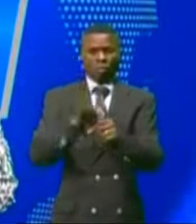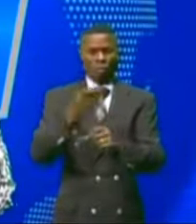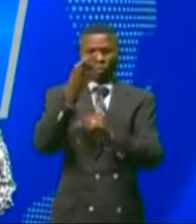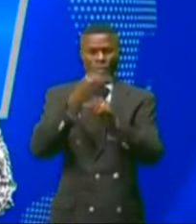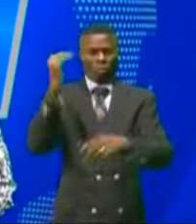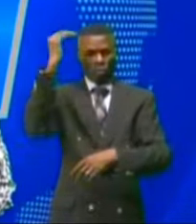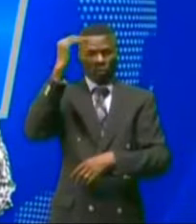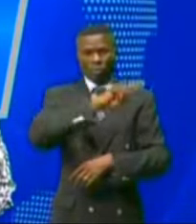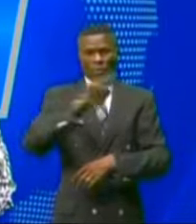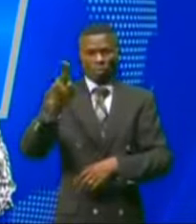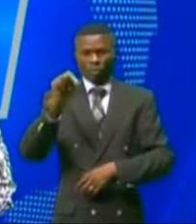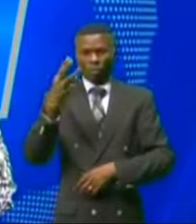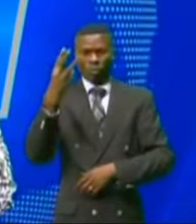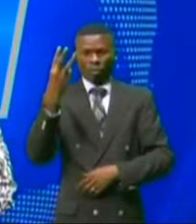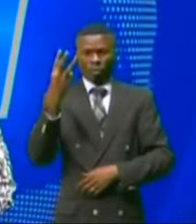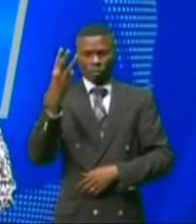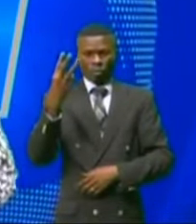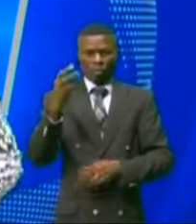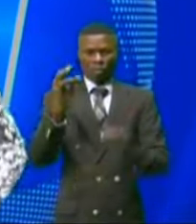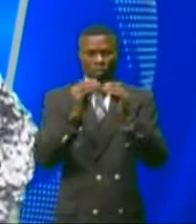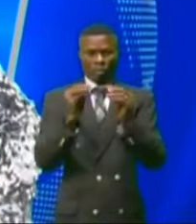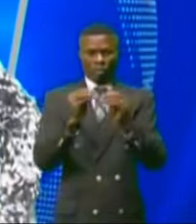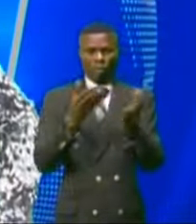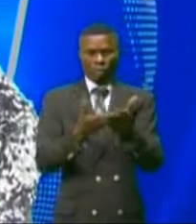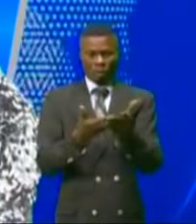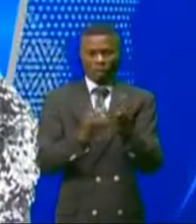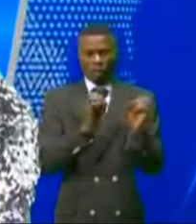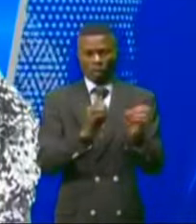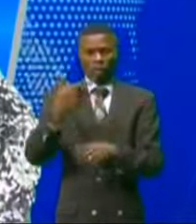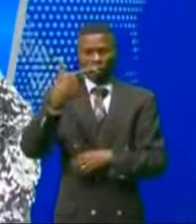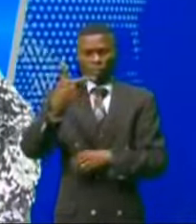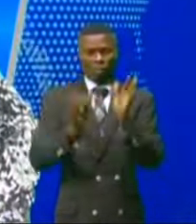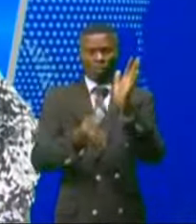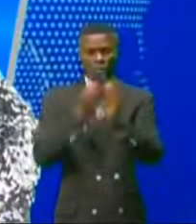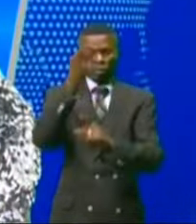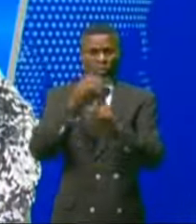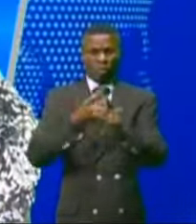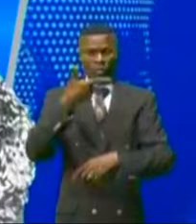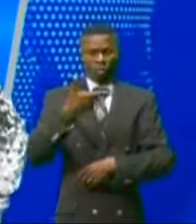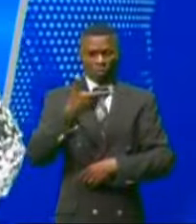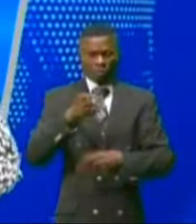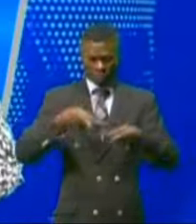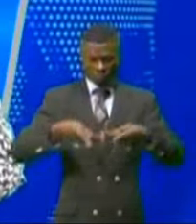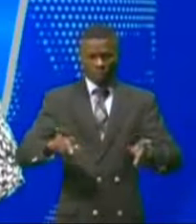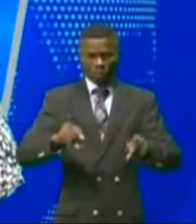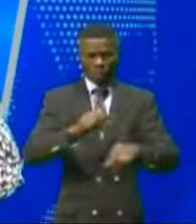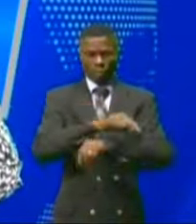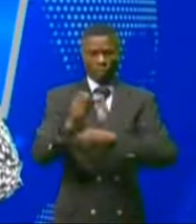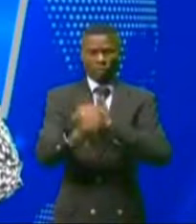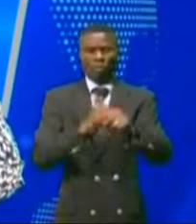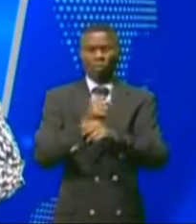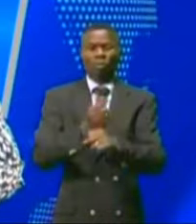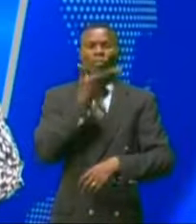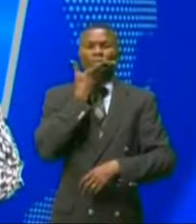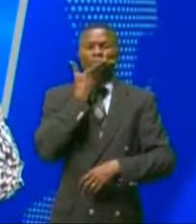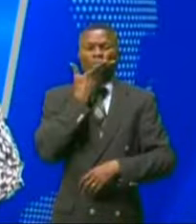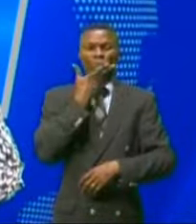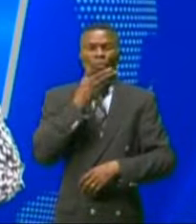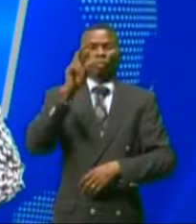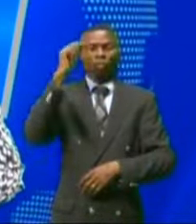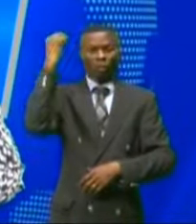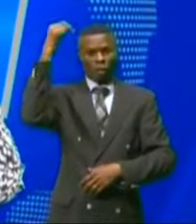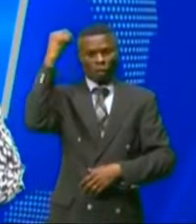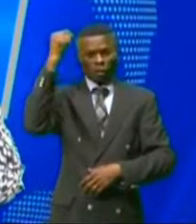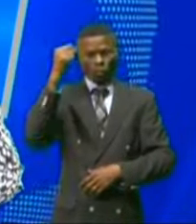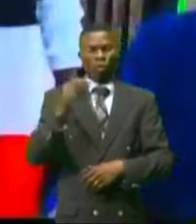décembre 2023. C'était lors de la réunion tenue mardi 13 février sous la conduite du bureau d'âge présidé par Noël Lupumba.